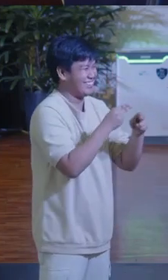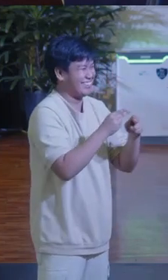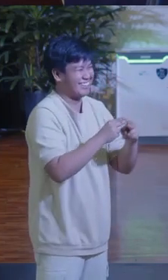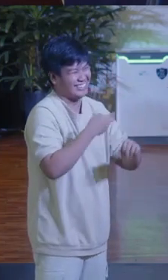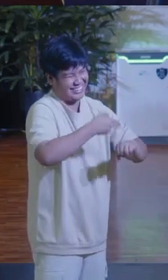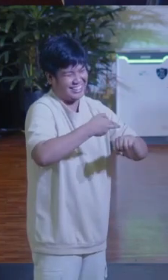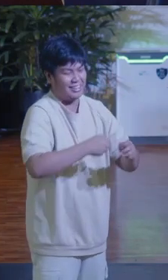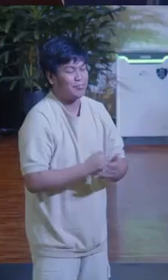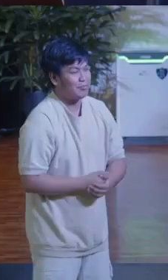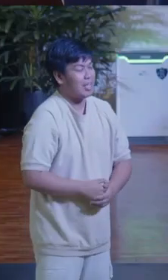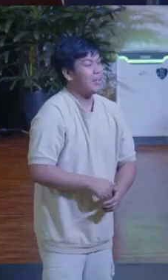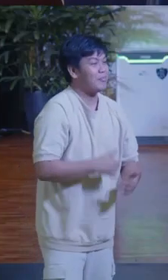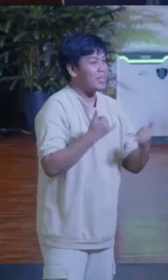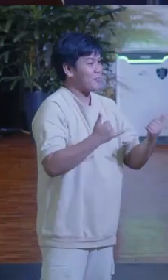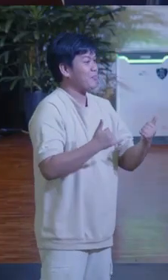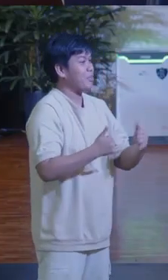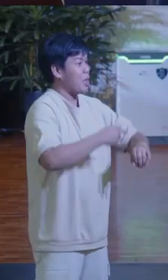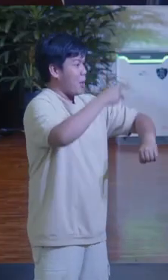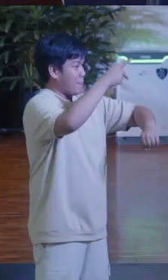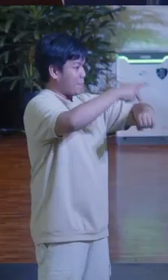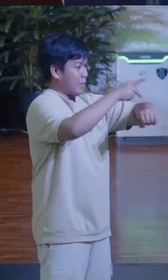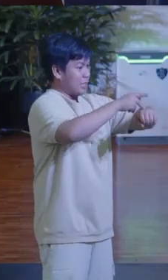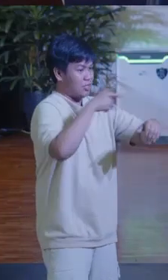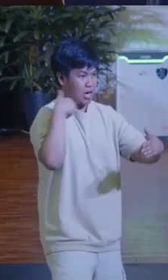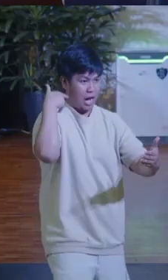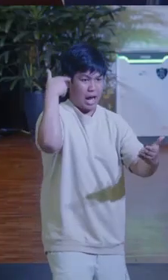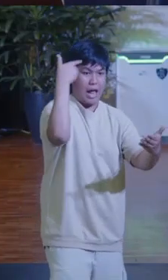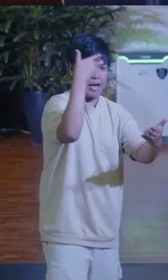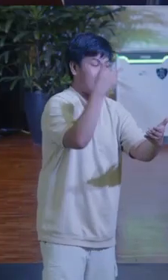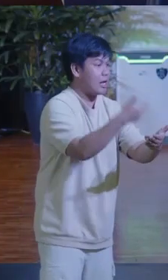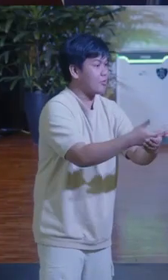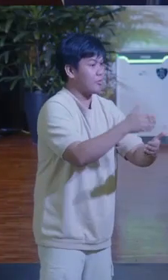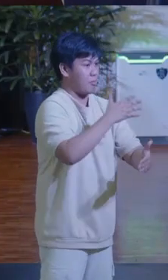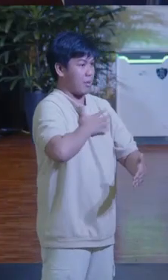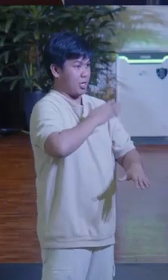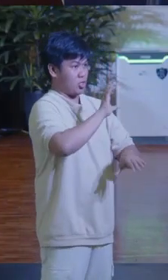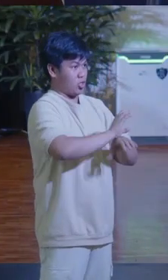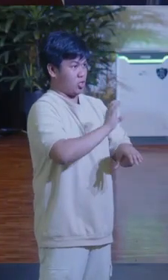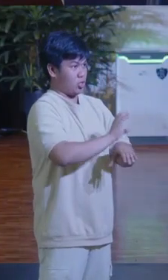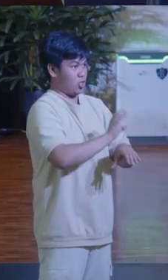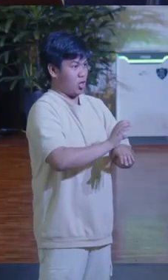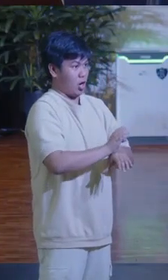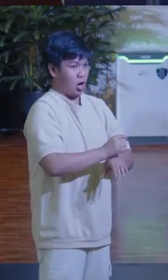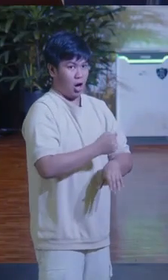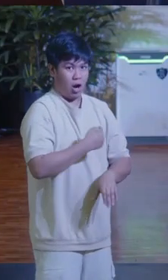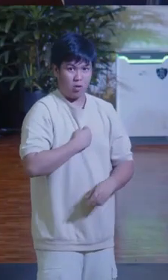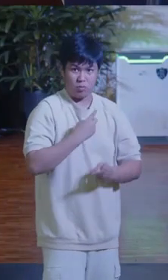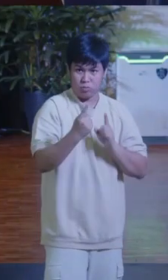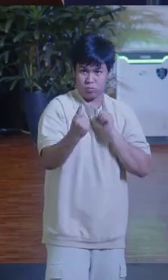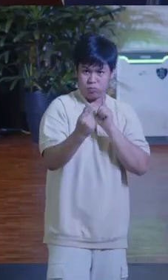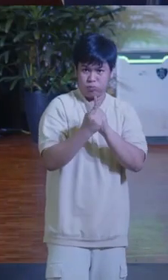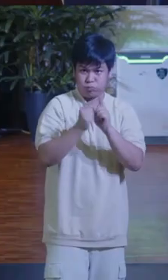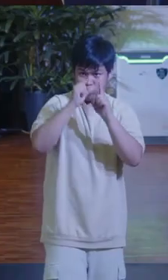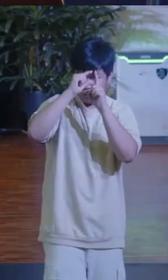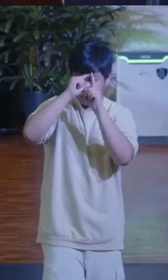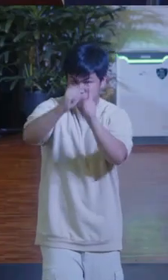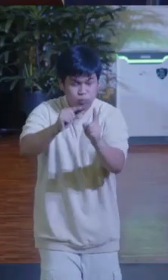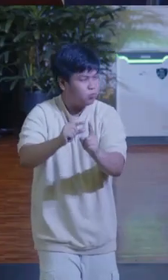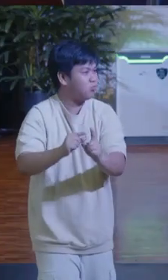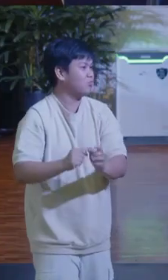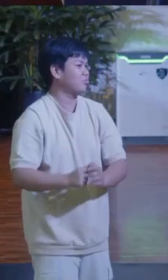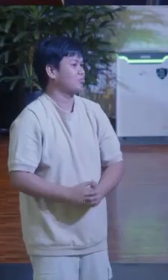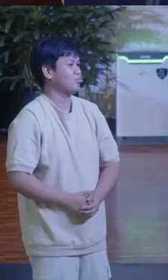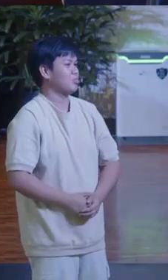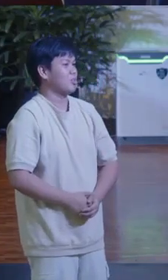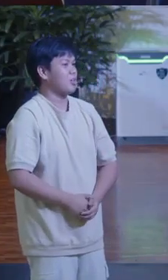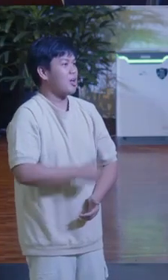I opposed him to his face. To his face. Because he